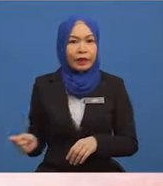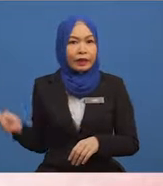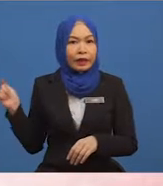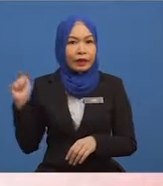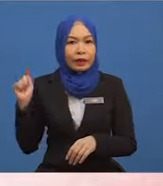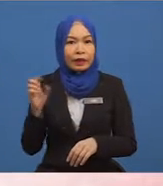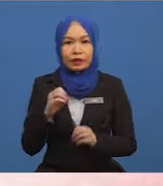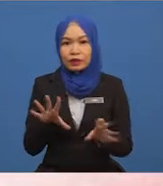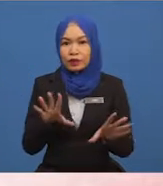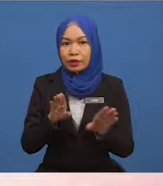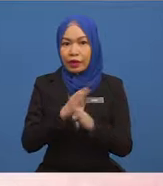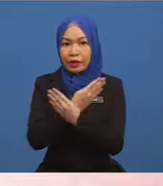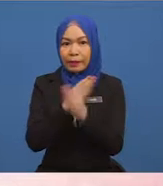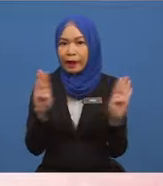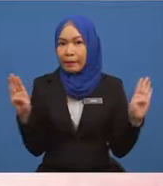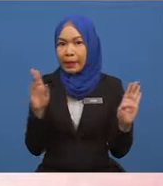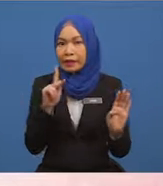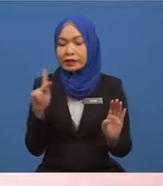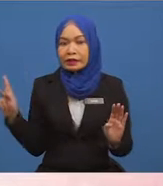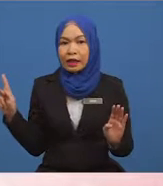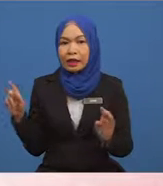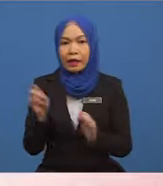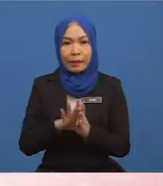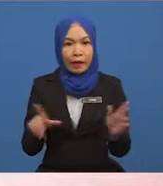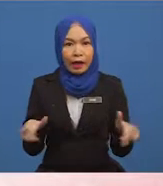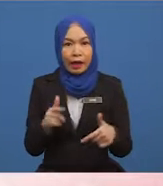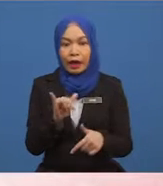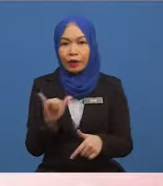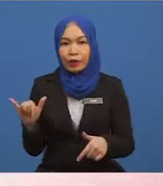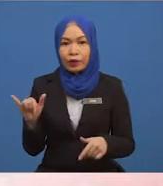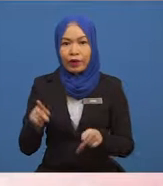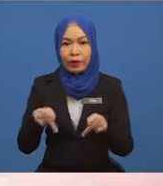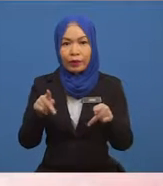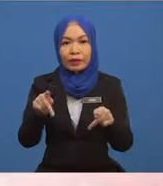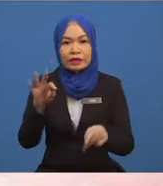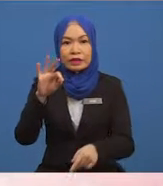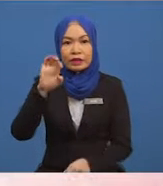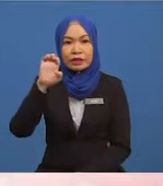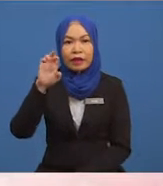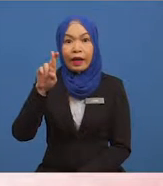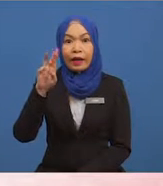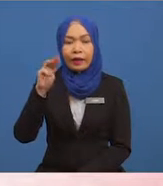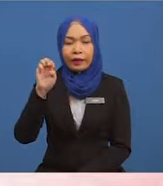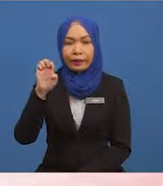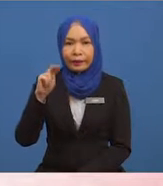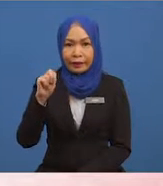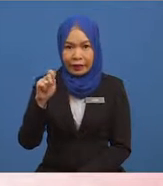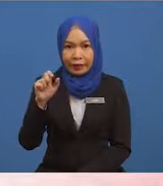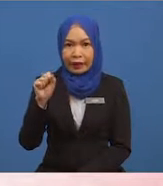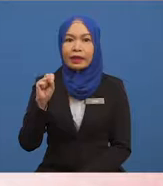dibebaskan semasa berlakunya proses fermentasi yeast. Air kapur